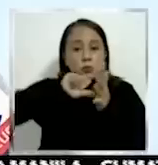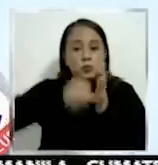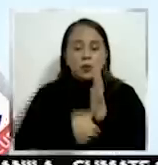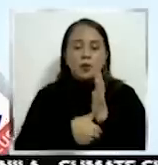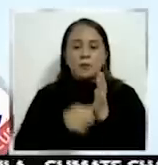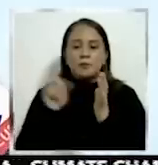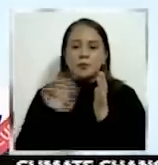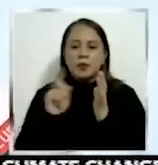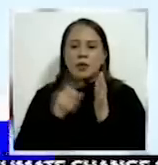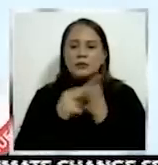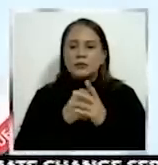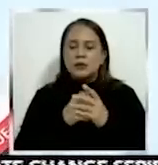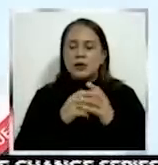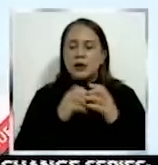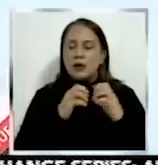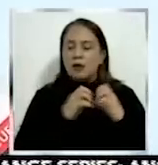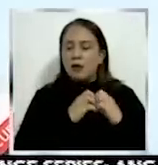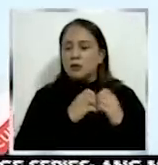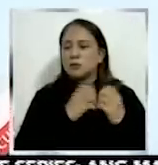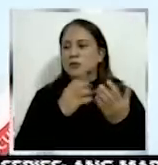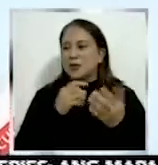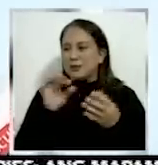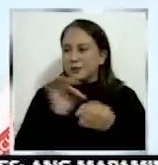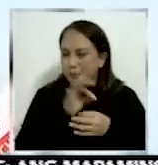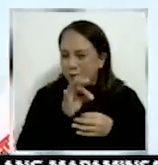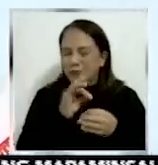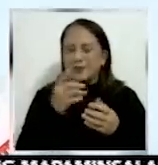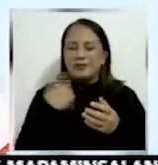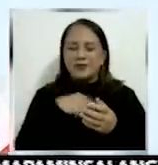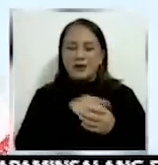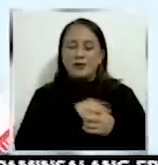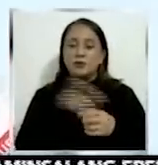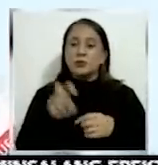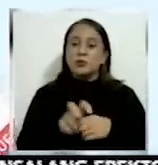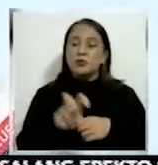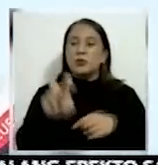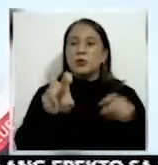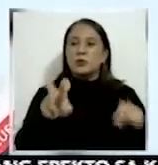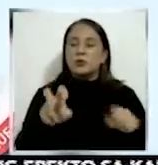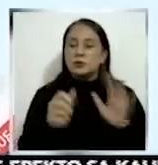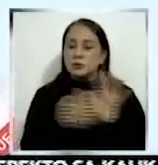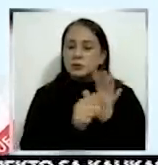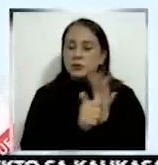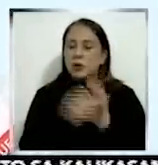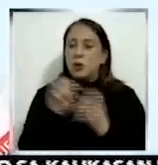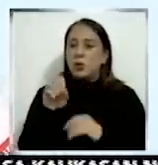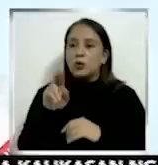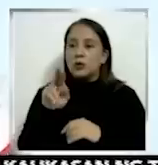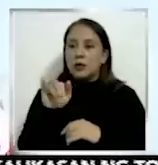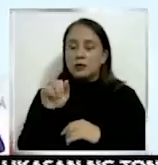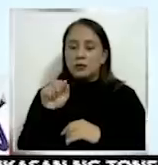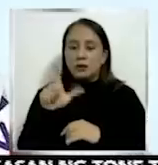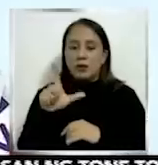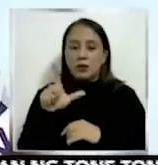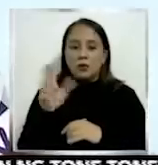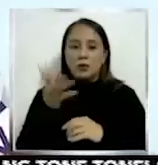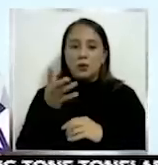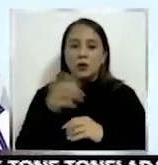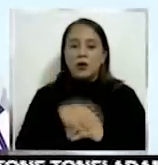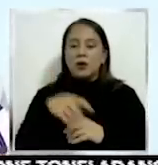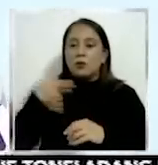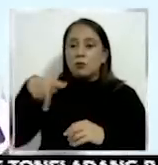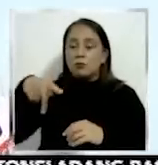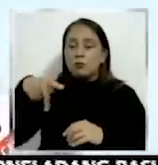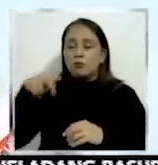heart and soul of our tourism attraction in Oriental Mindoro is Puerto Galera